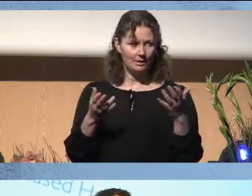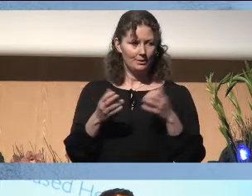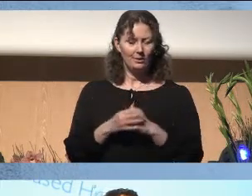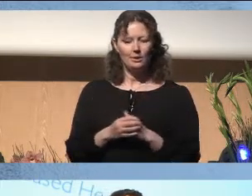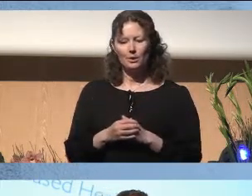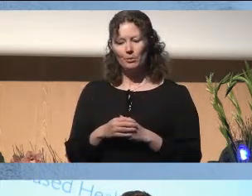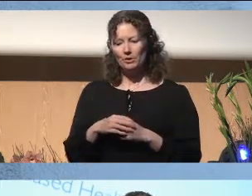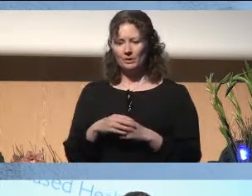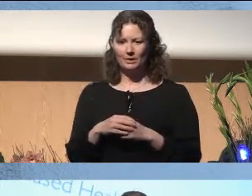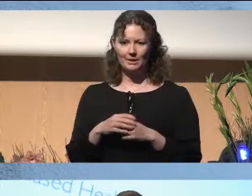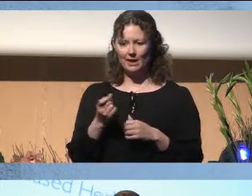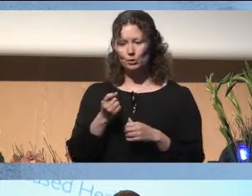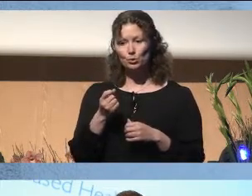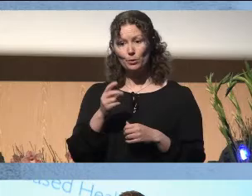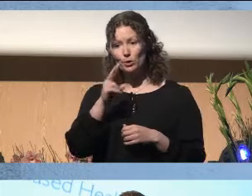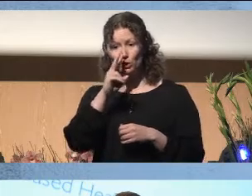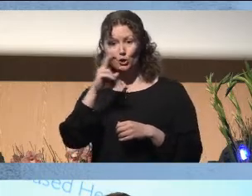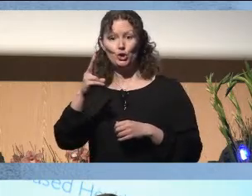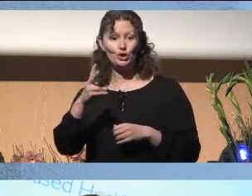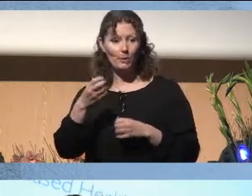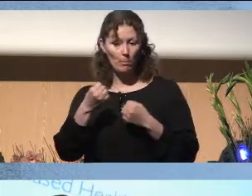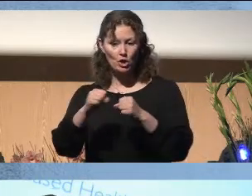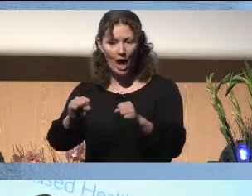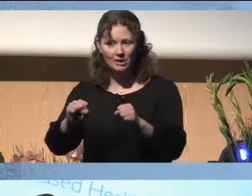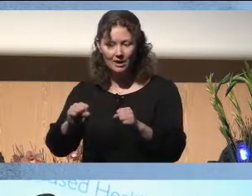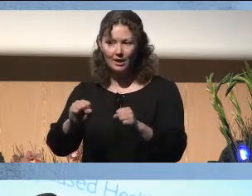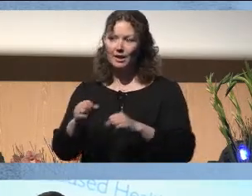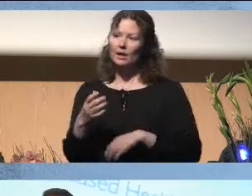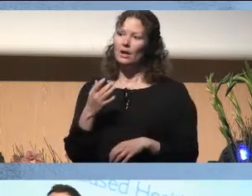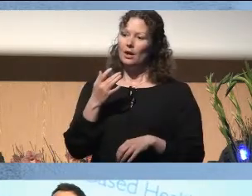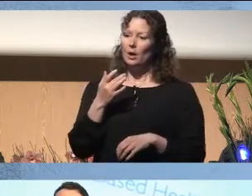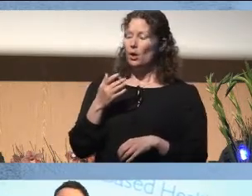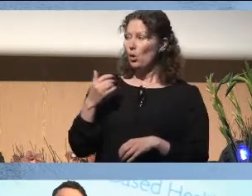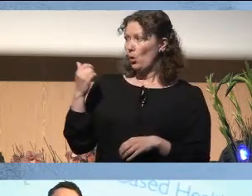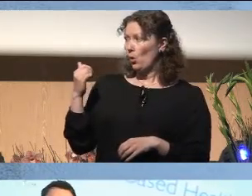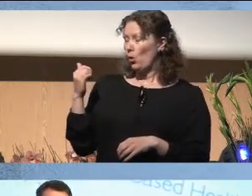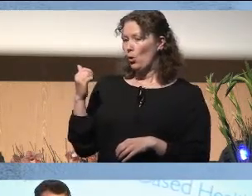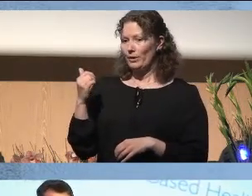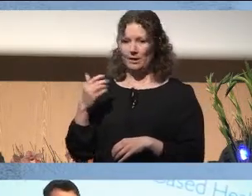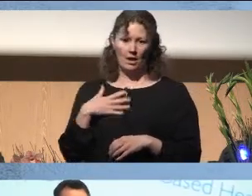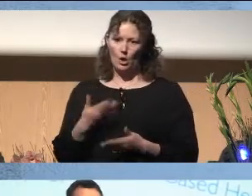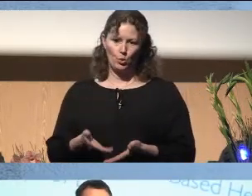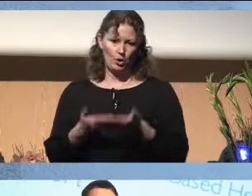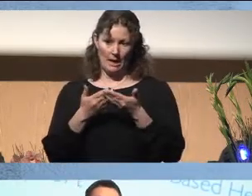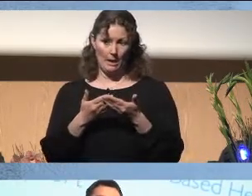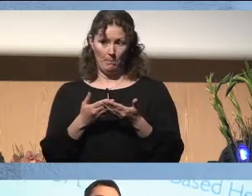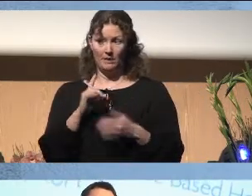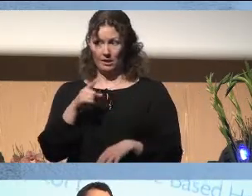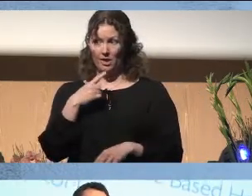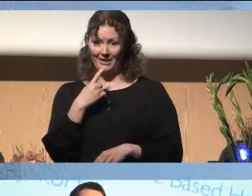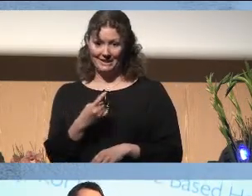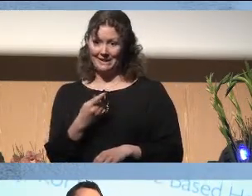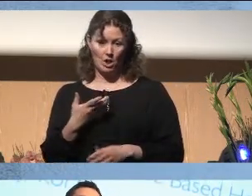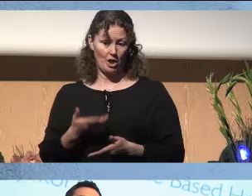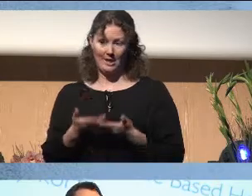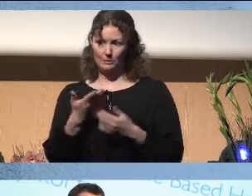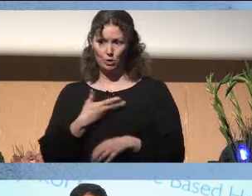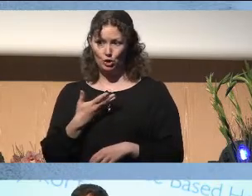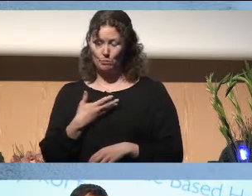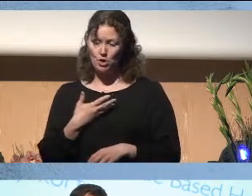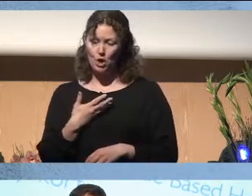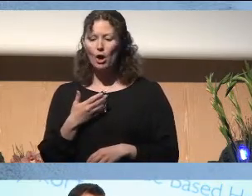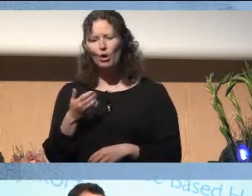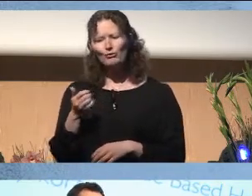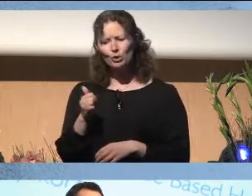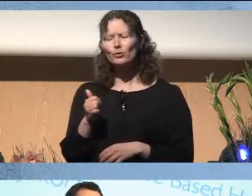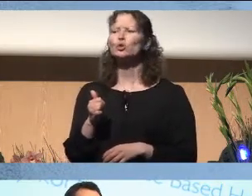För nu är det något nytt på gång. Men om vi nu tar... Och de här har inte hjälpt, kan jag säga, särskilt mycket. Och vad beror det